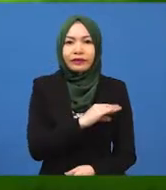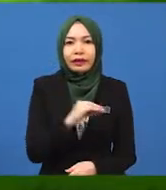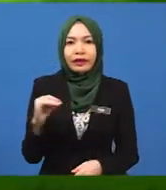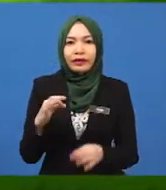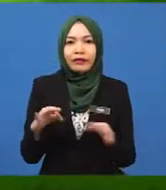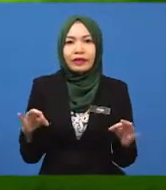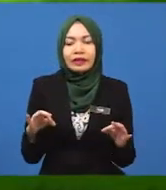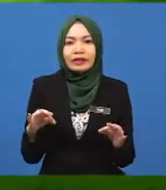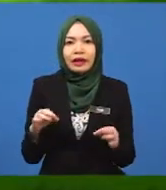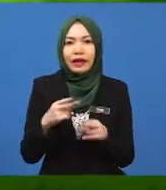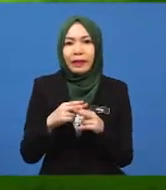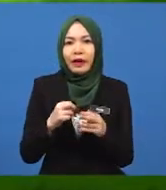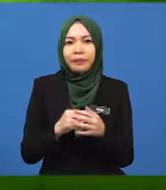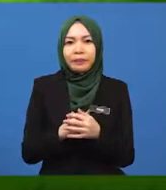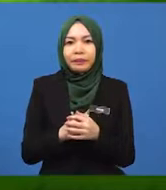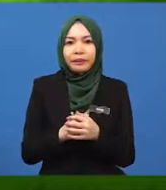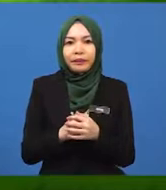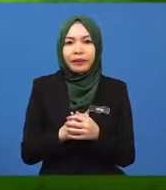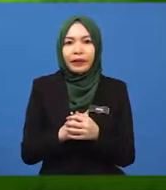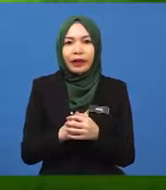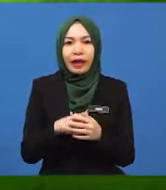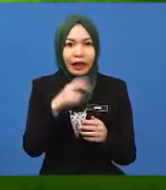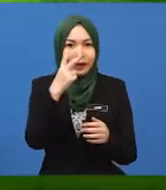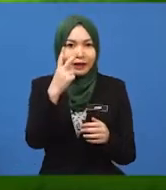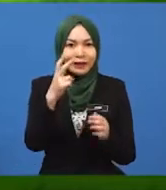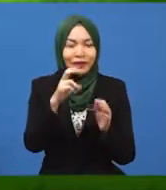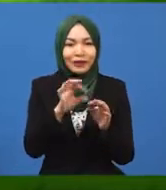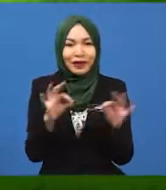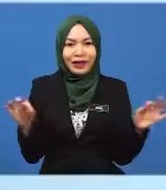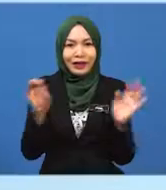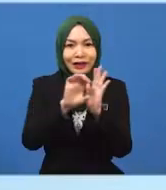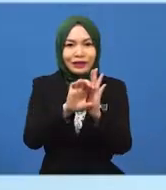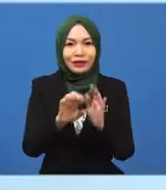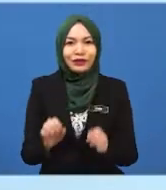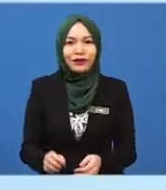Mari kita lihat ayat-ayat contoh yang dipaparkan ini.